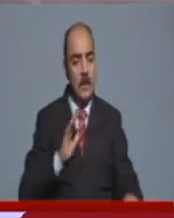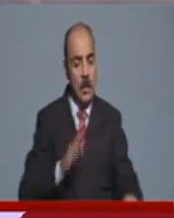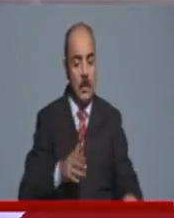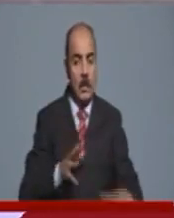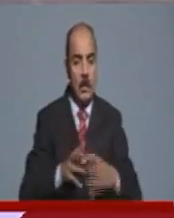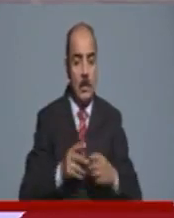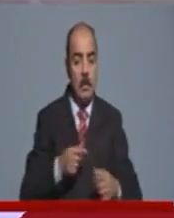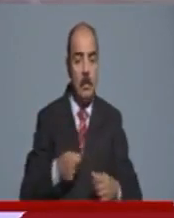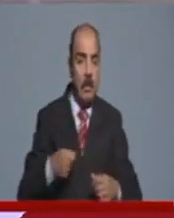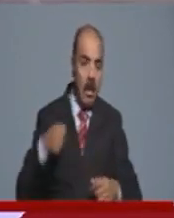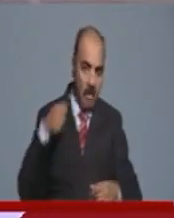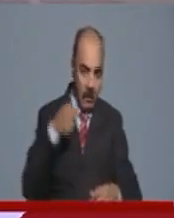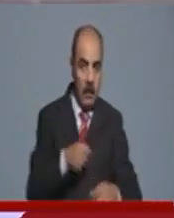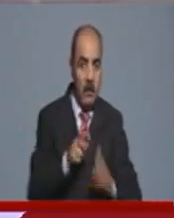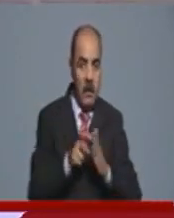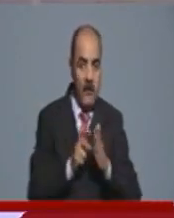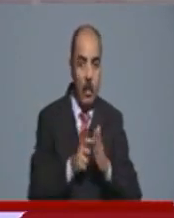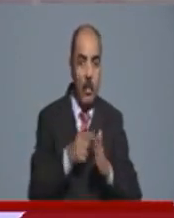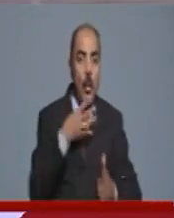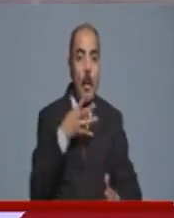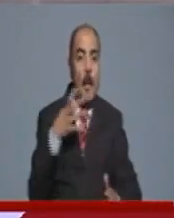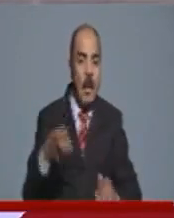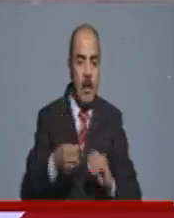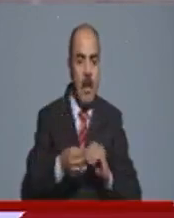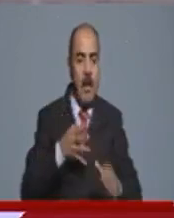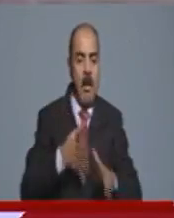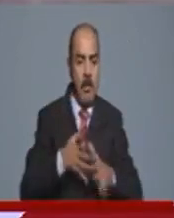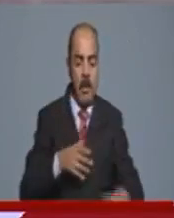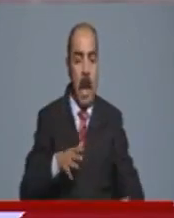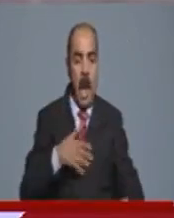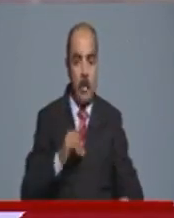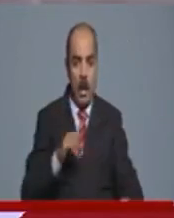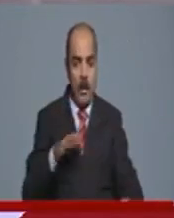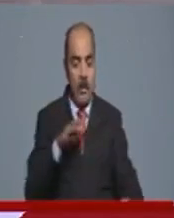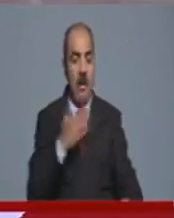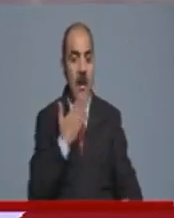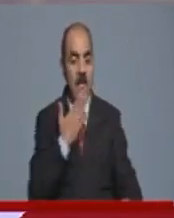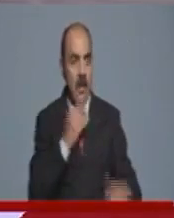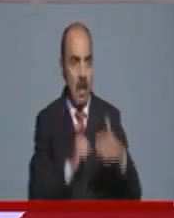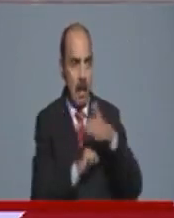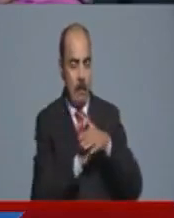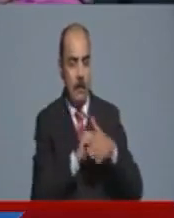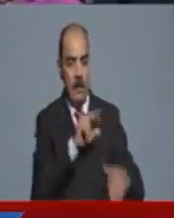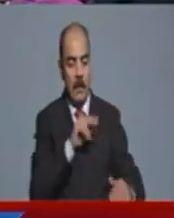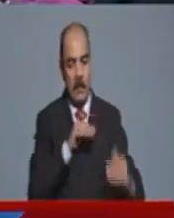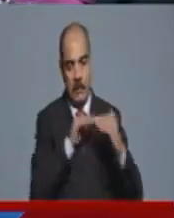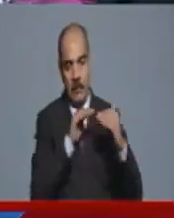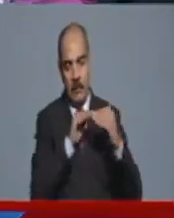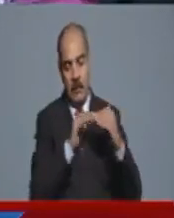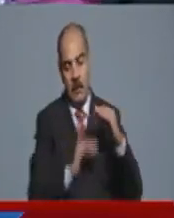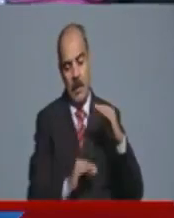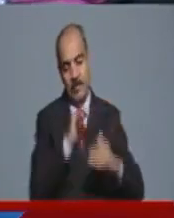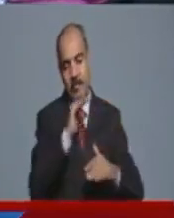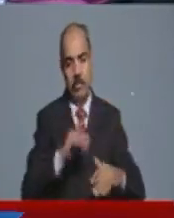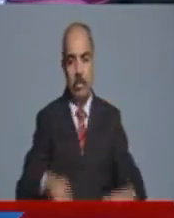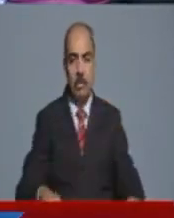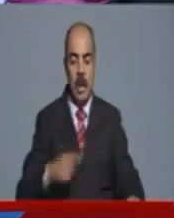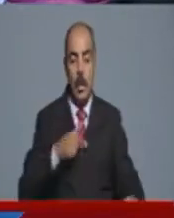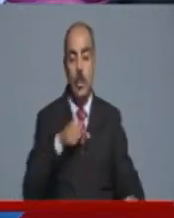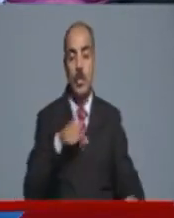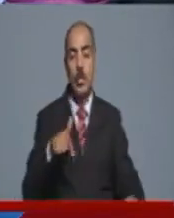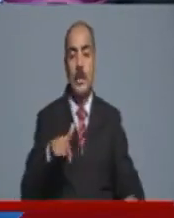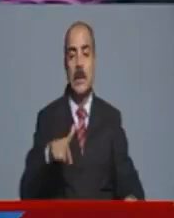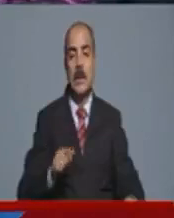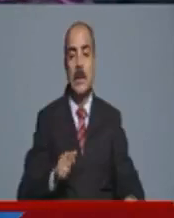محتاجين يتضاعفوا. لو أنا هوصل لدول الشرق الأوسط وشمال أفريقيا يبقى أنا عايز ثلاث أضعاف من الرقم ده، 660